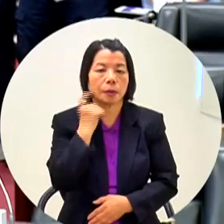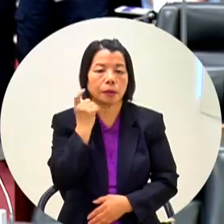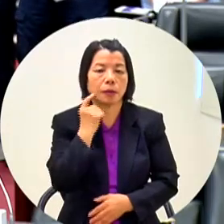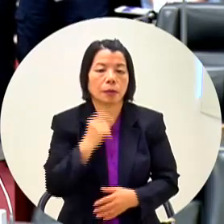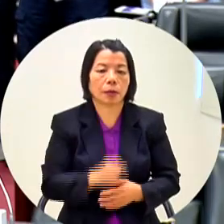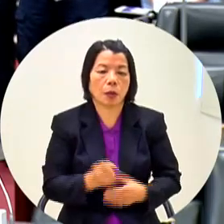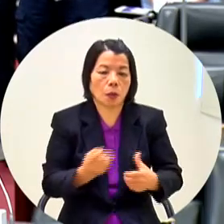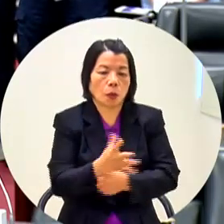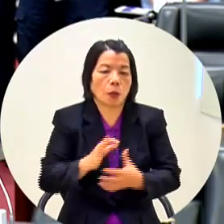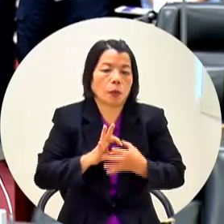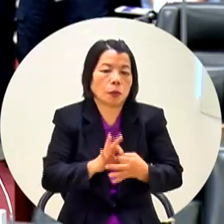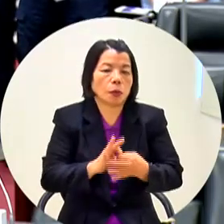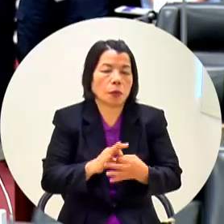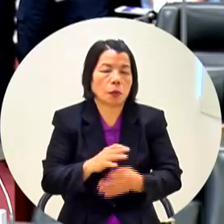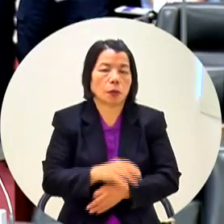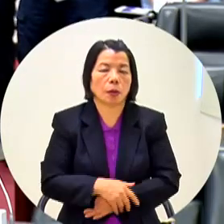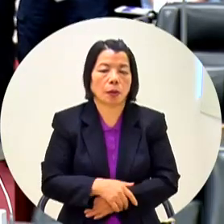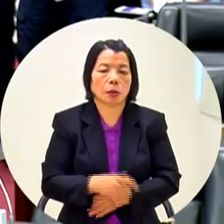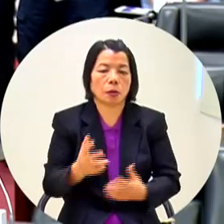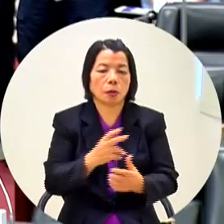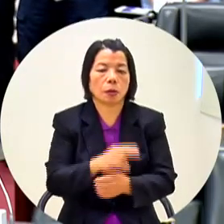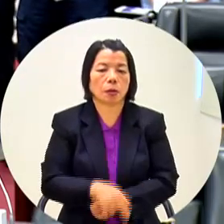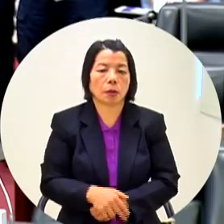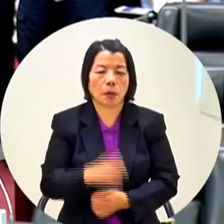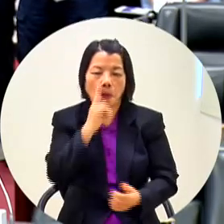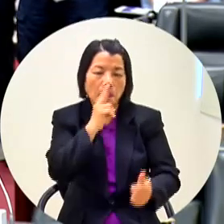疫，然后行罢韩指使。